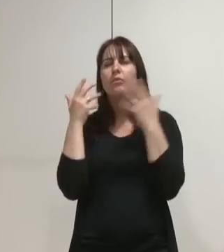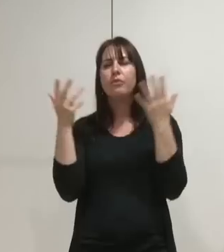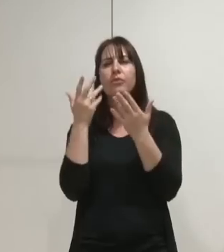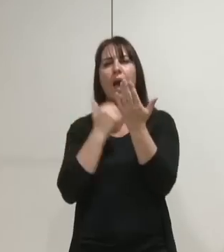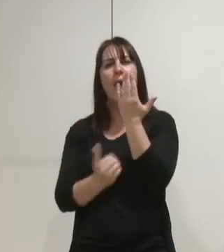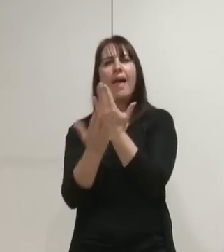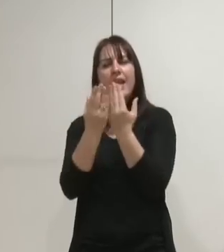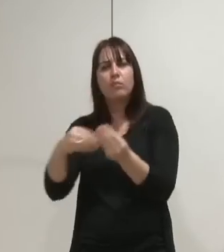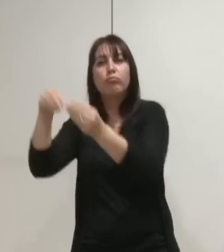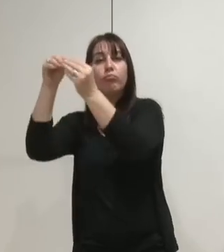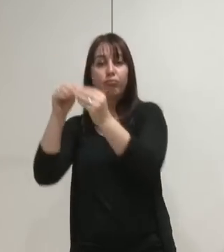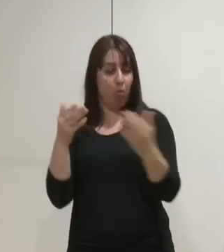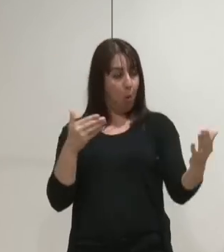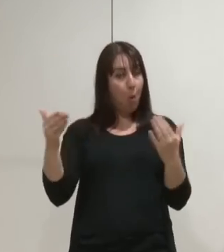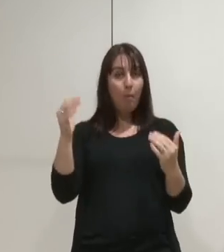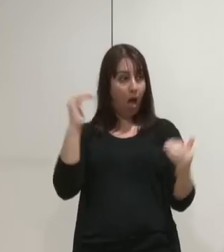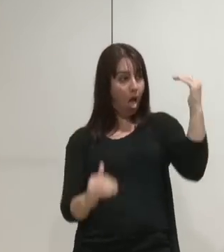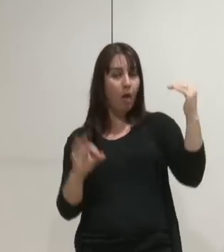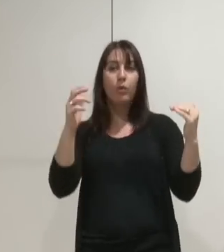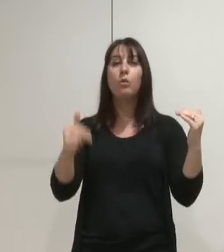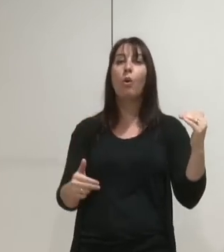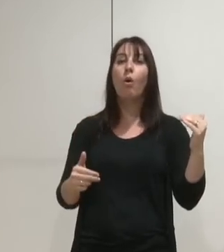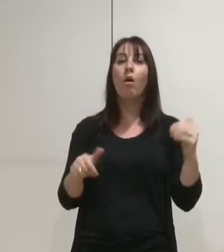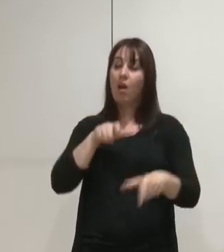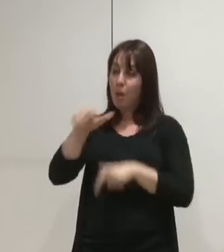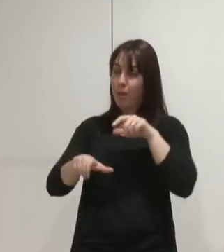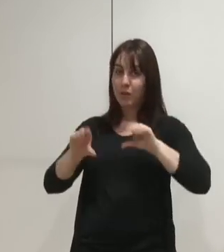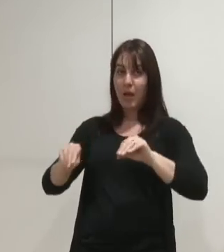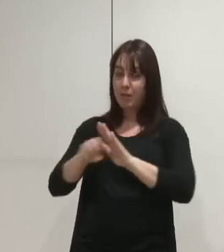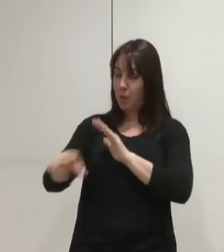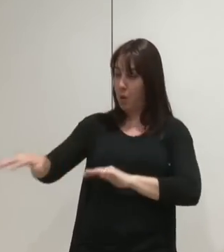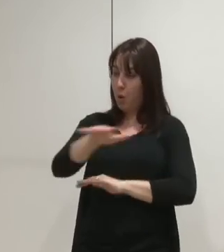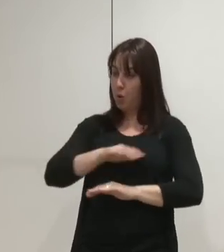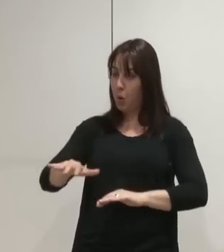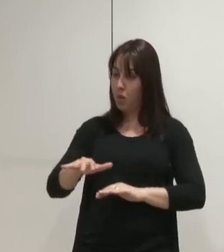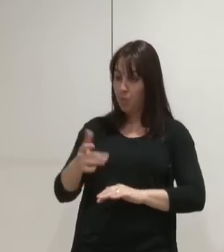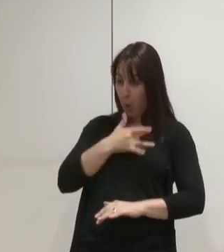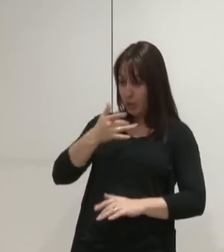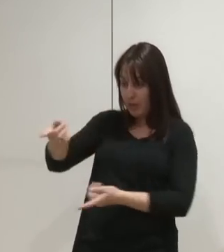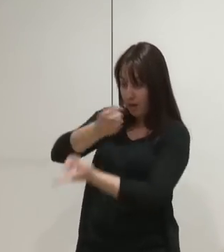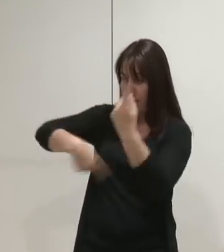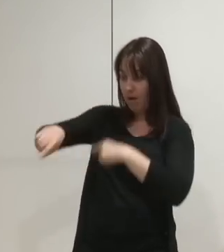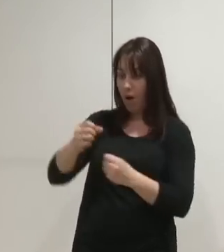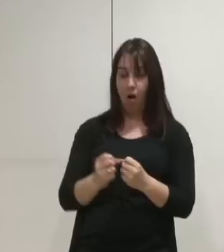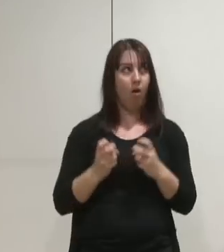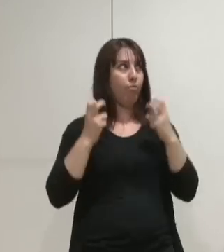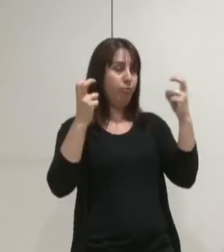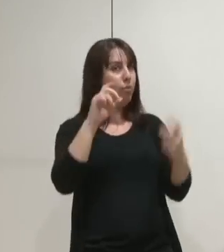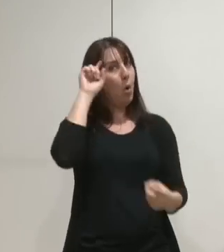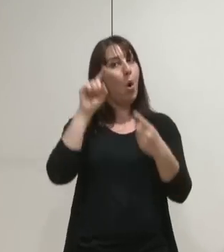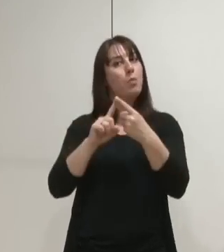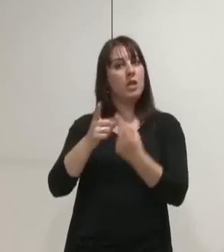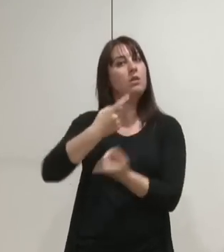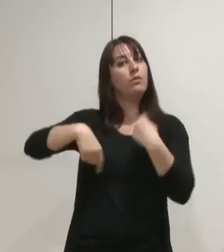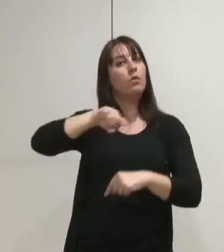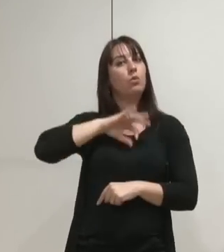cela coûte coûé à la ville et si ça a servi à plus de grenau de bois puisque c'était ça nos deux objectifs pour